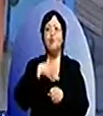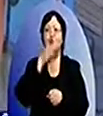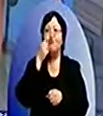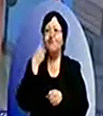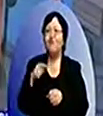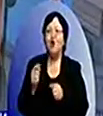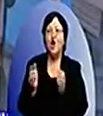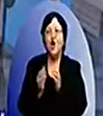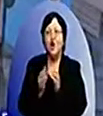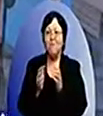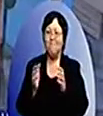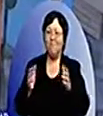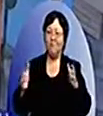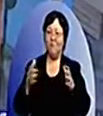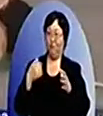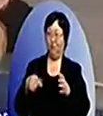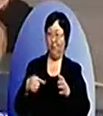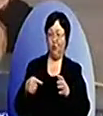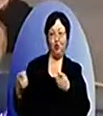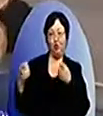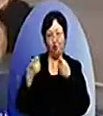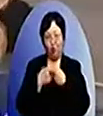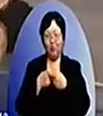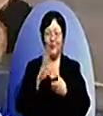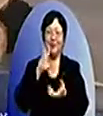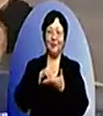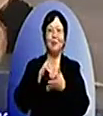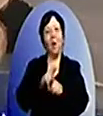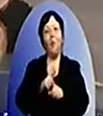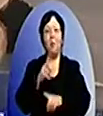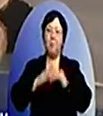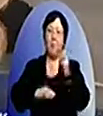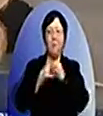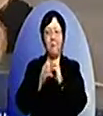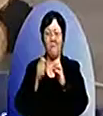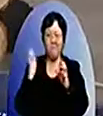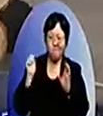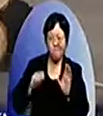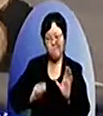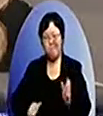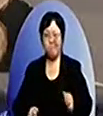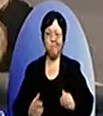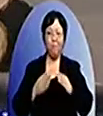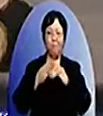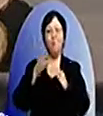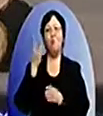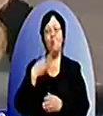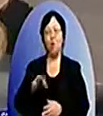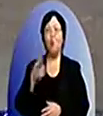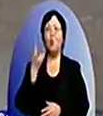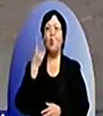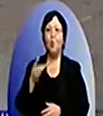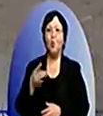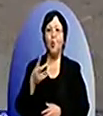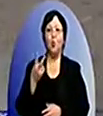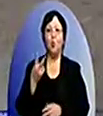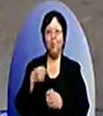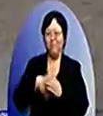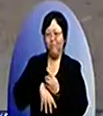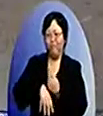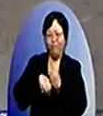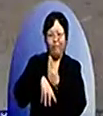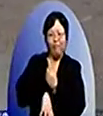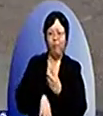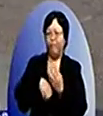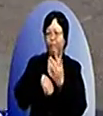дэлхийг нь харгалзан тусгай стандартын дагуу хийдэг байна. Үзэсгэлэнд багцсан эдгээр шууны үрийг модны үр, үндэс, мөчр, гишүү, унсан болон